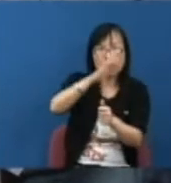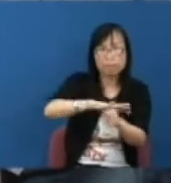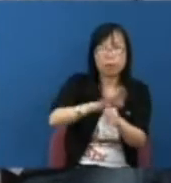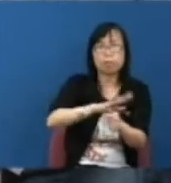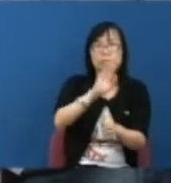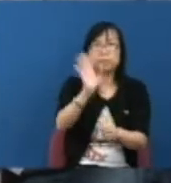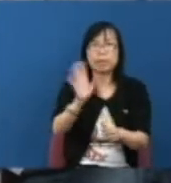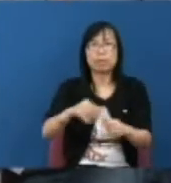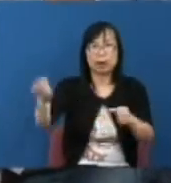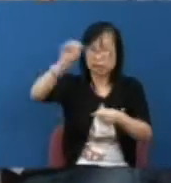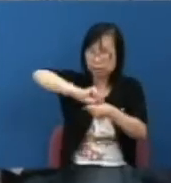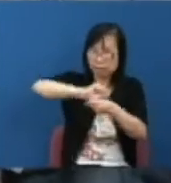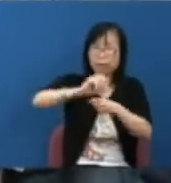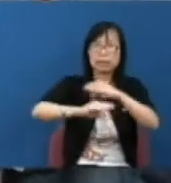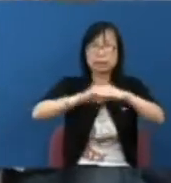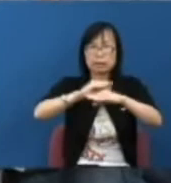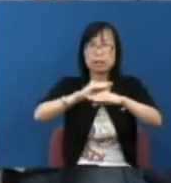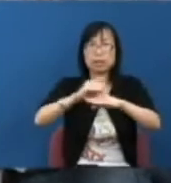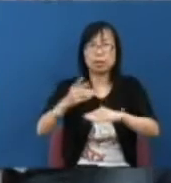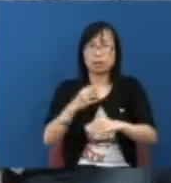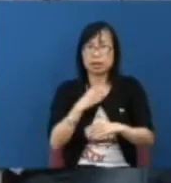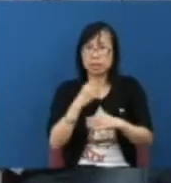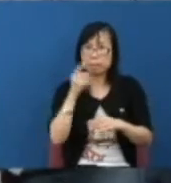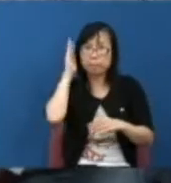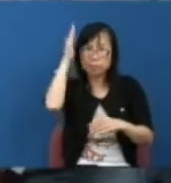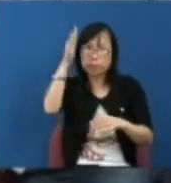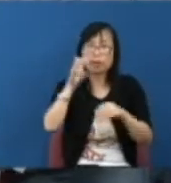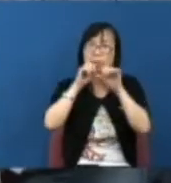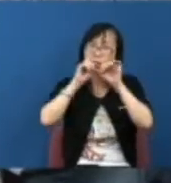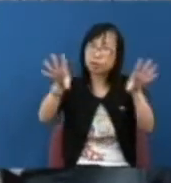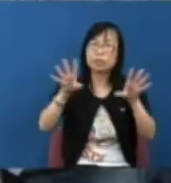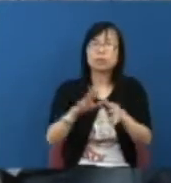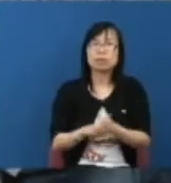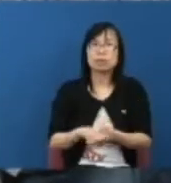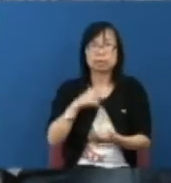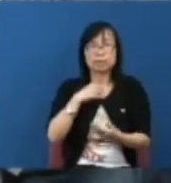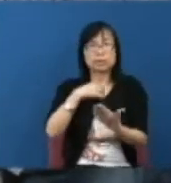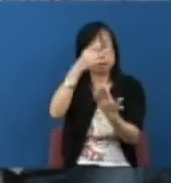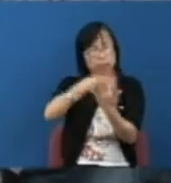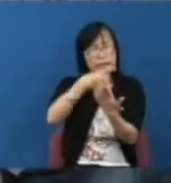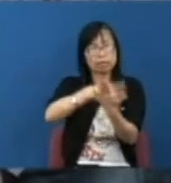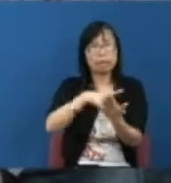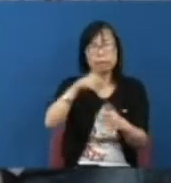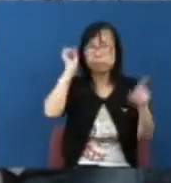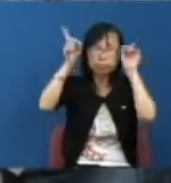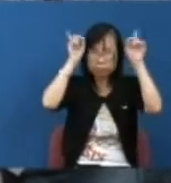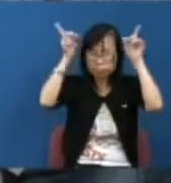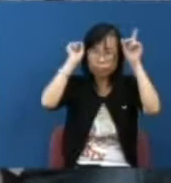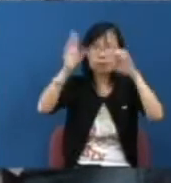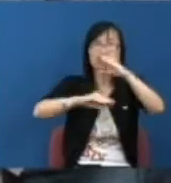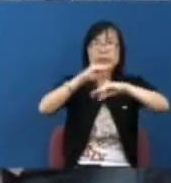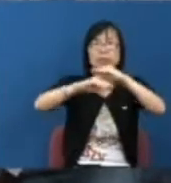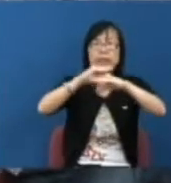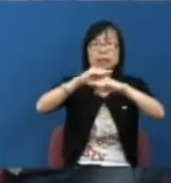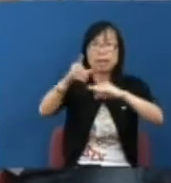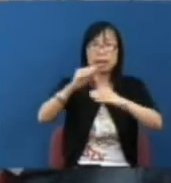係一個僭建物。 係啦，冇錯。 咁呢啲係我哋想去推動嘅嘢，咁有規範咯，我覺得。 係咯，就唔係亂咁起，而且咧喺起之